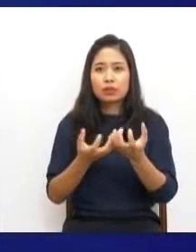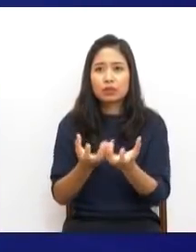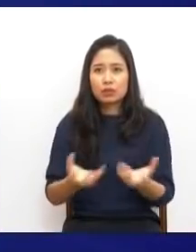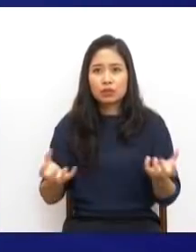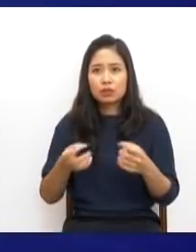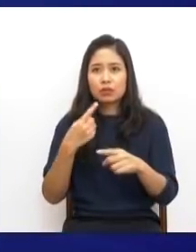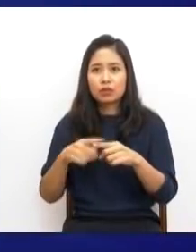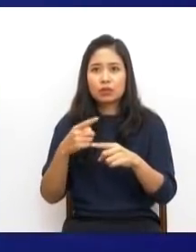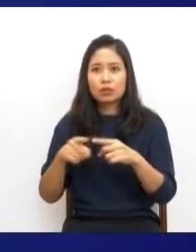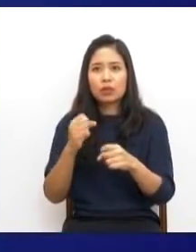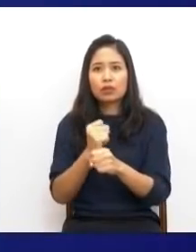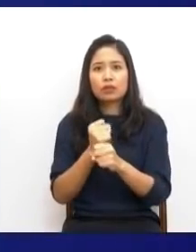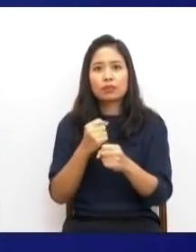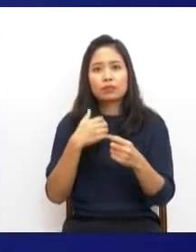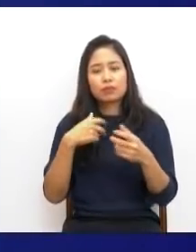ง